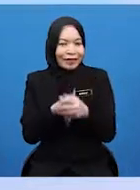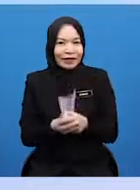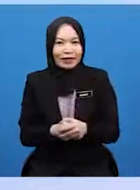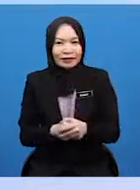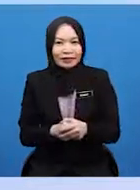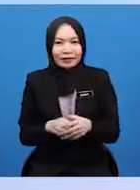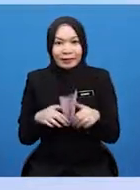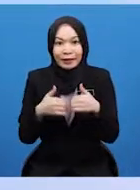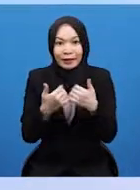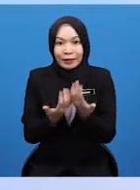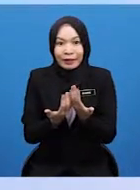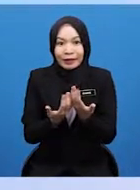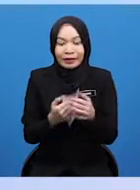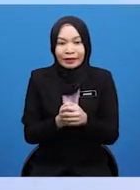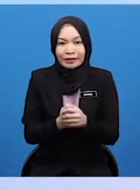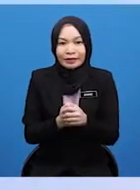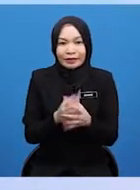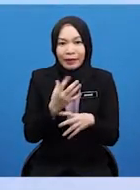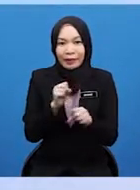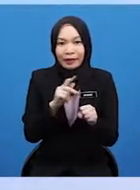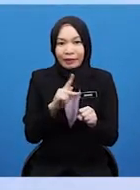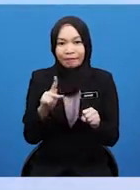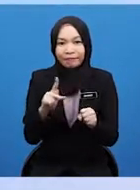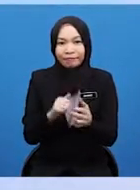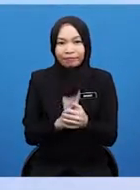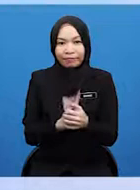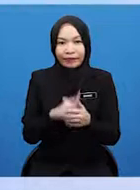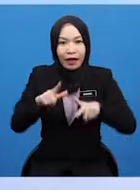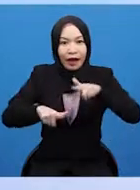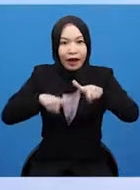ini, langkah demi langkah. Jom!